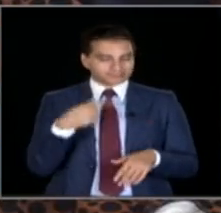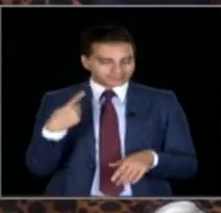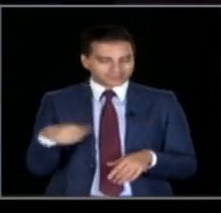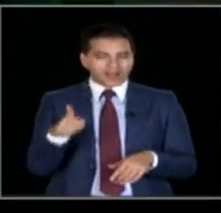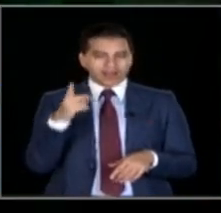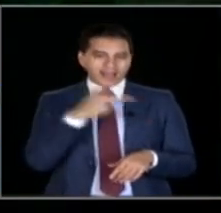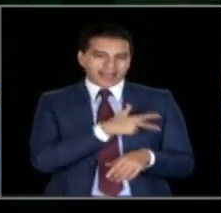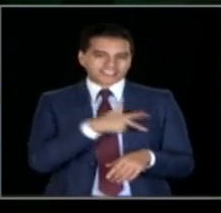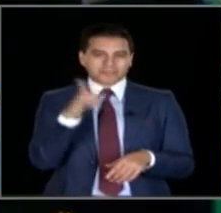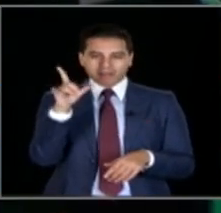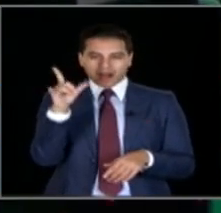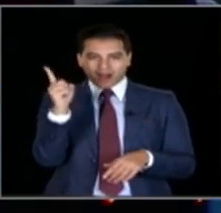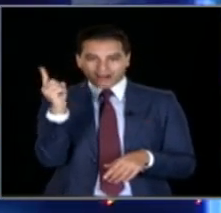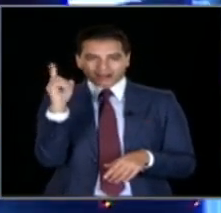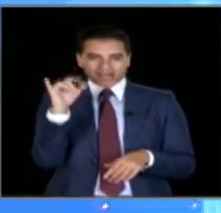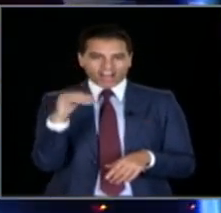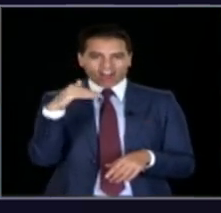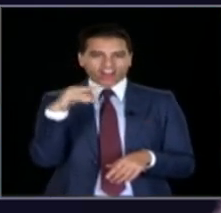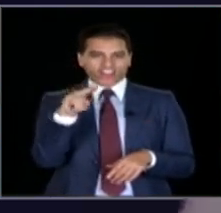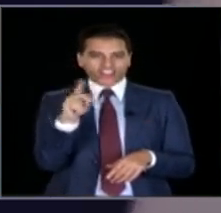برافو عليك.